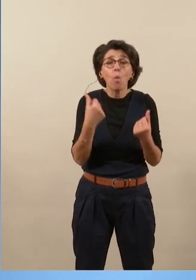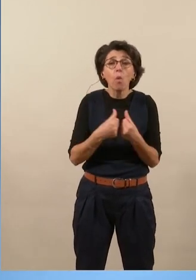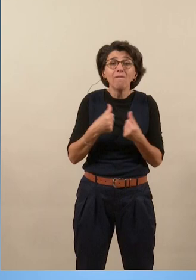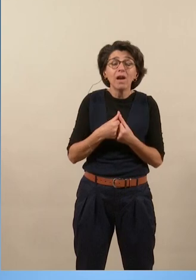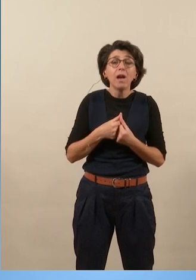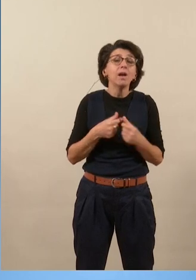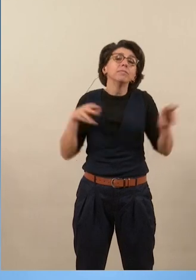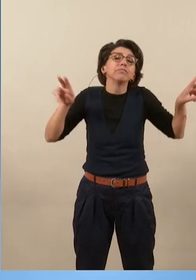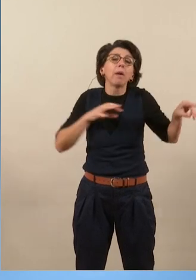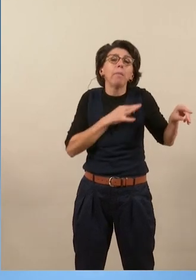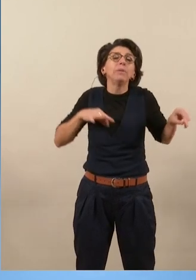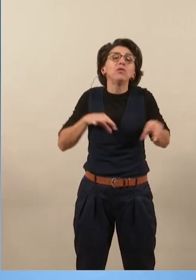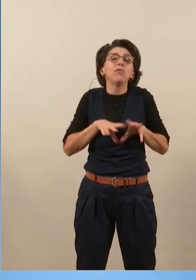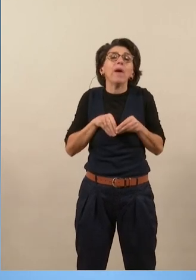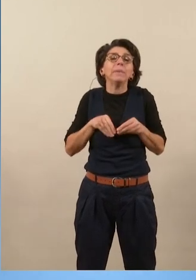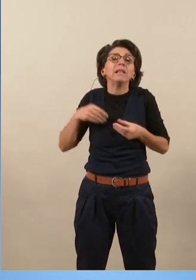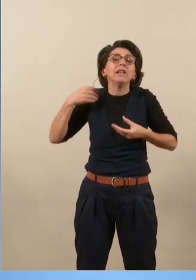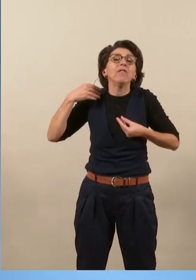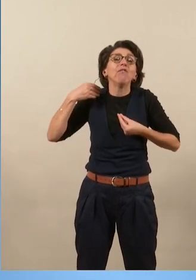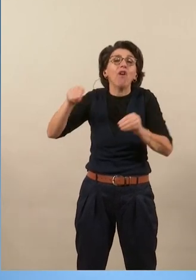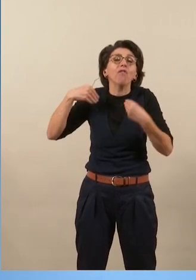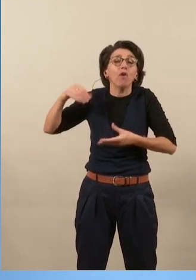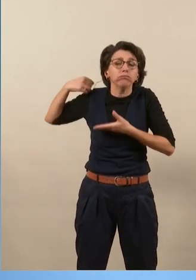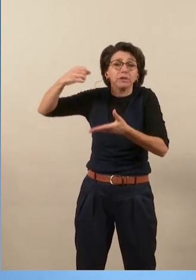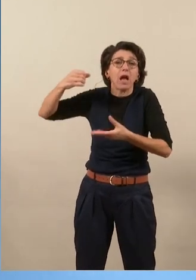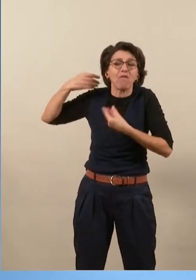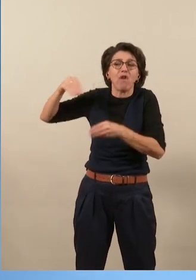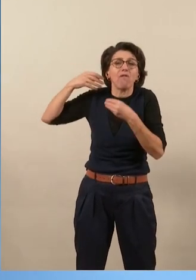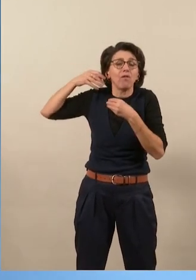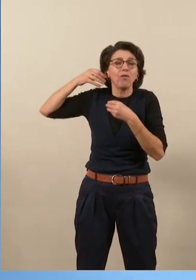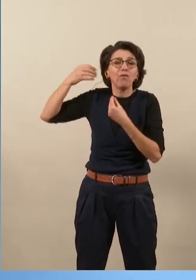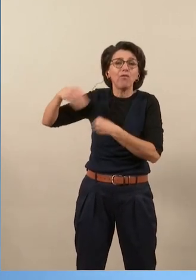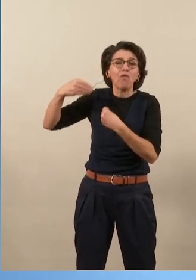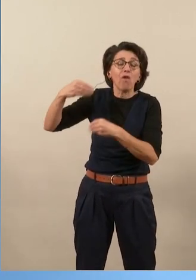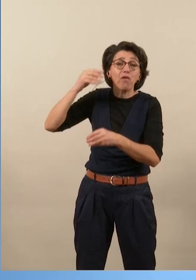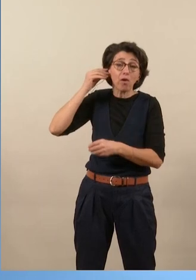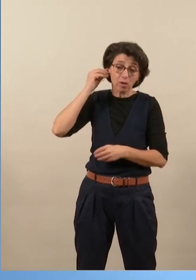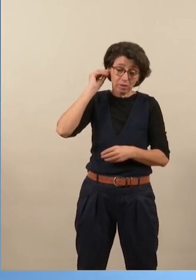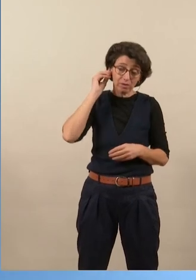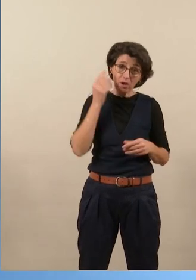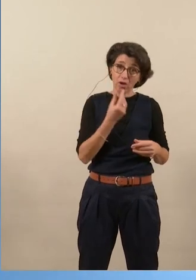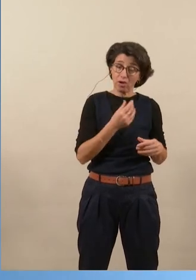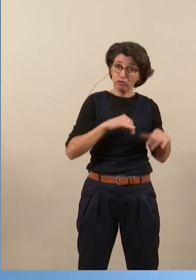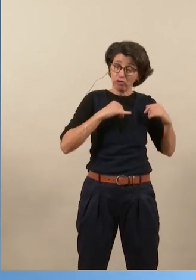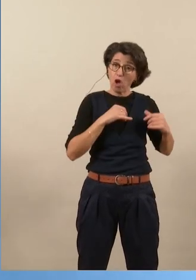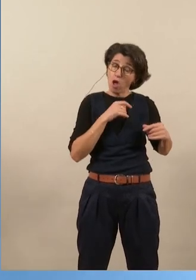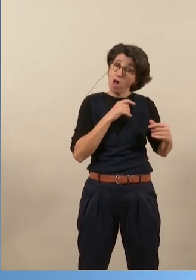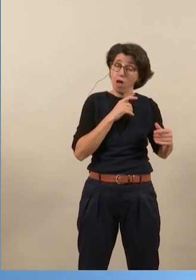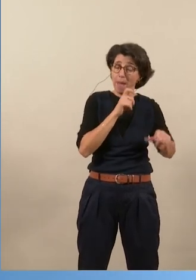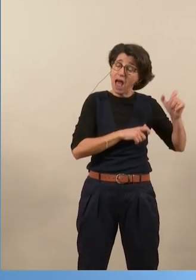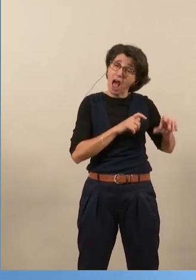des bijoux de famille accumulés par des générations de de grenoblois vous avez donné à la métropole sans aucun débat avec les